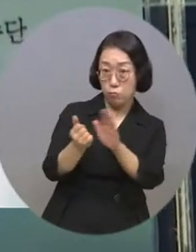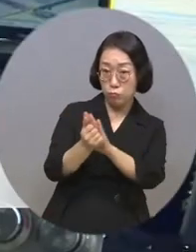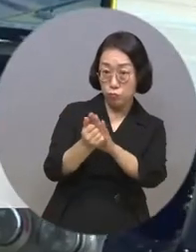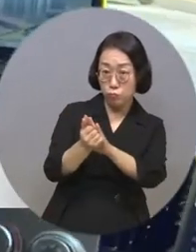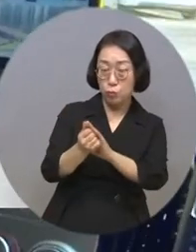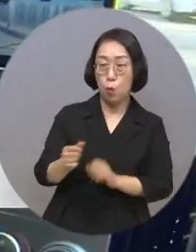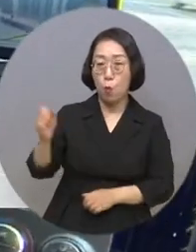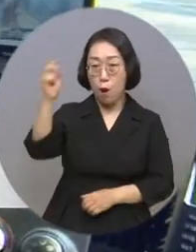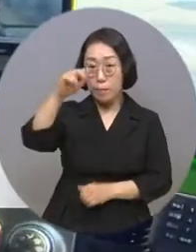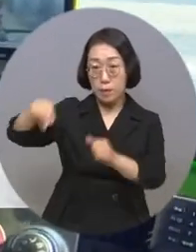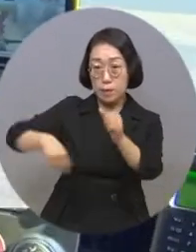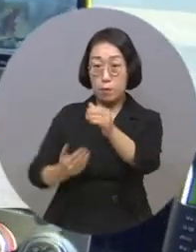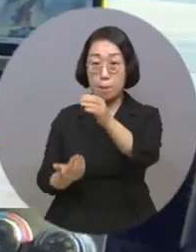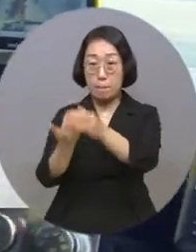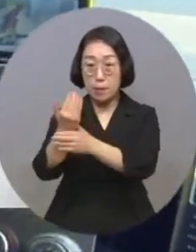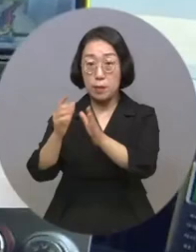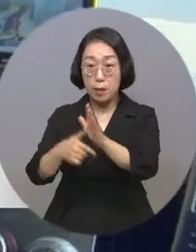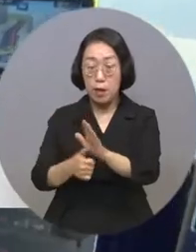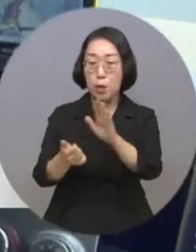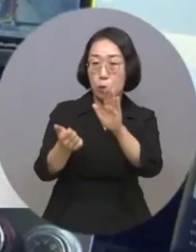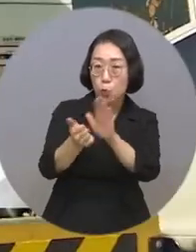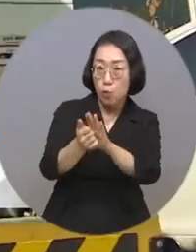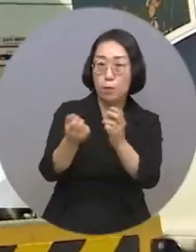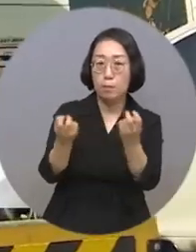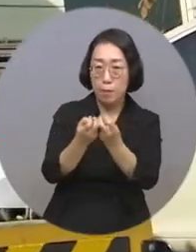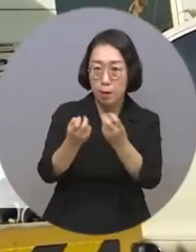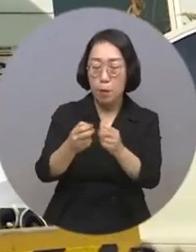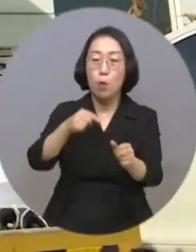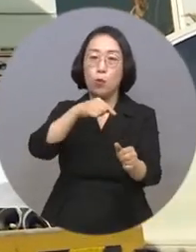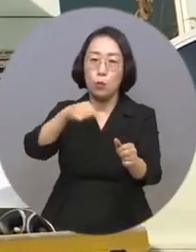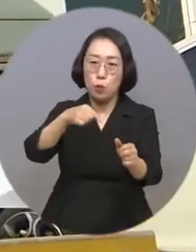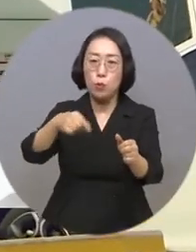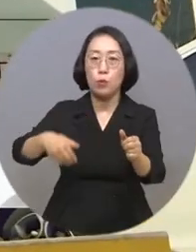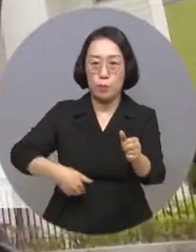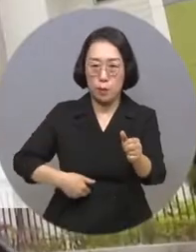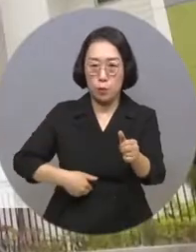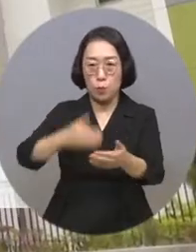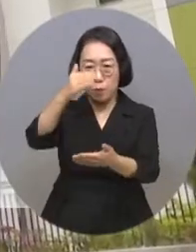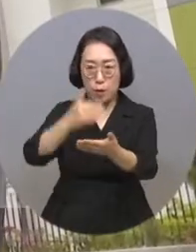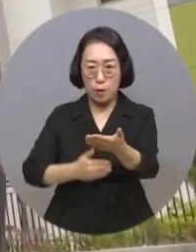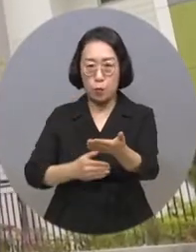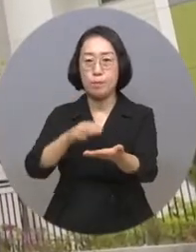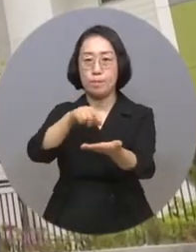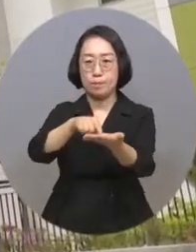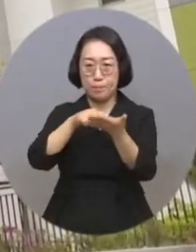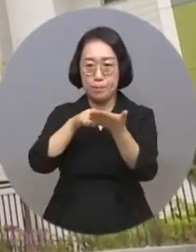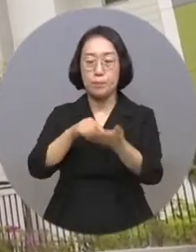비상상황 발생시 대처방법 등에 대한 교육을 받도록 하는 내용을 담았습니다